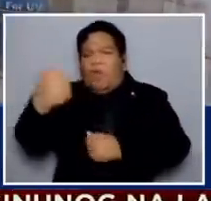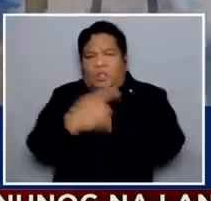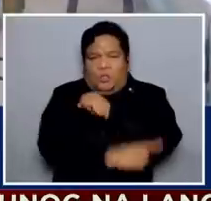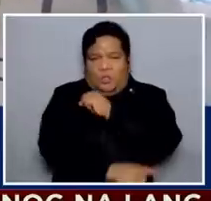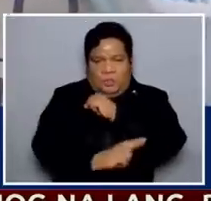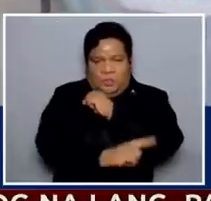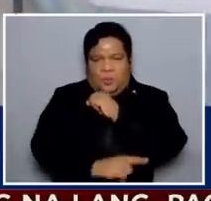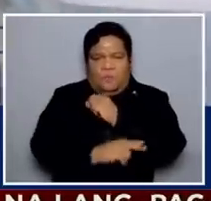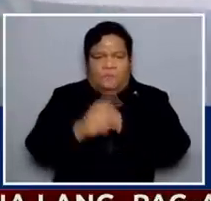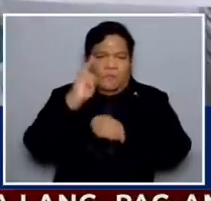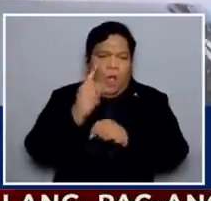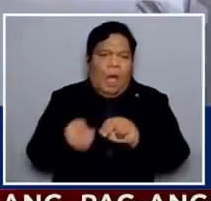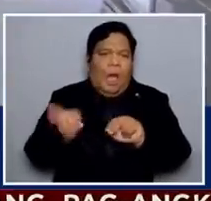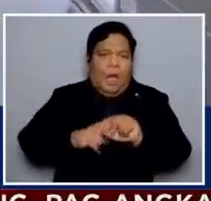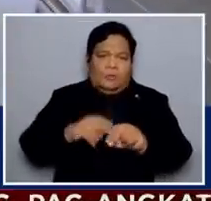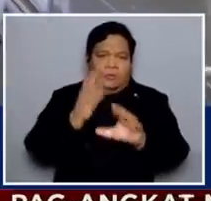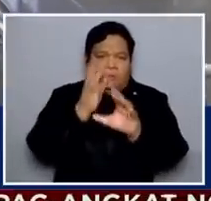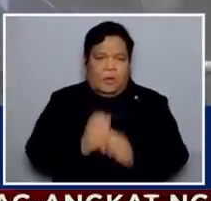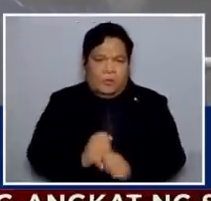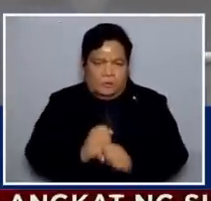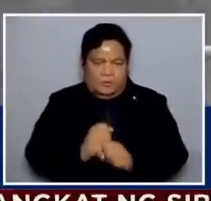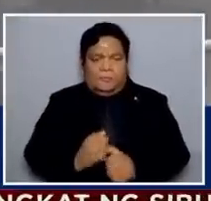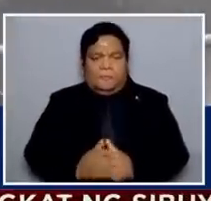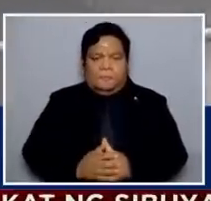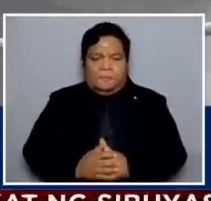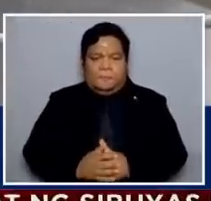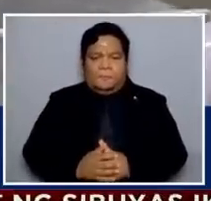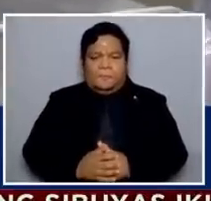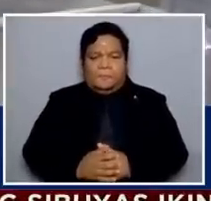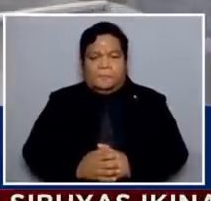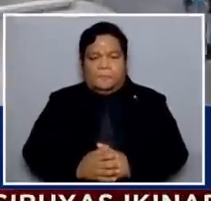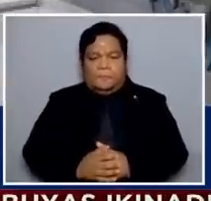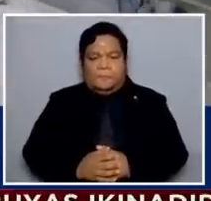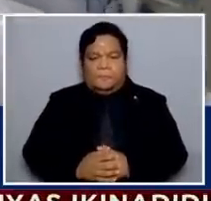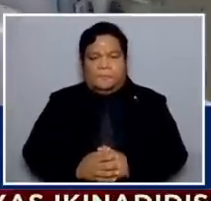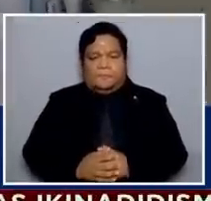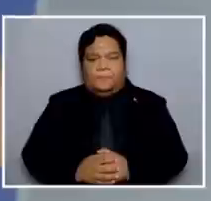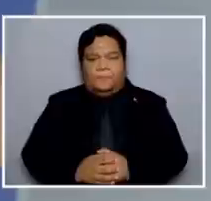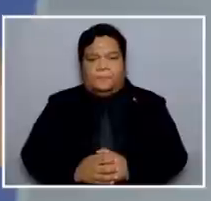bansa. Zen Hernandez, ABS-CBN News.